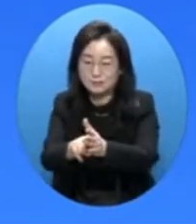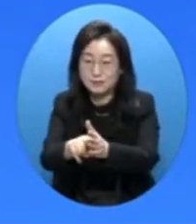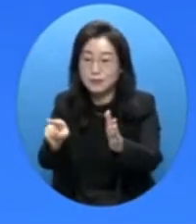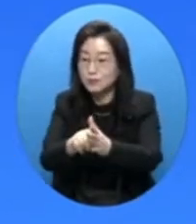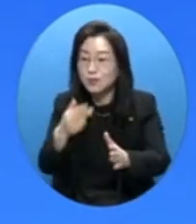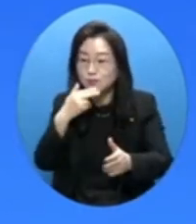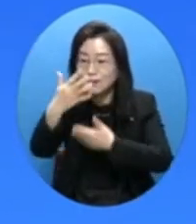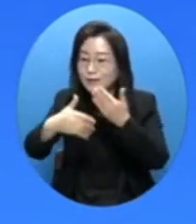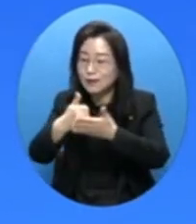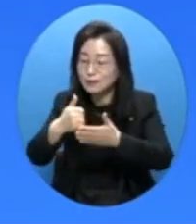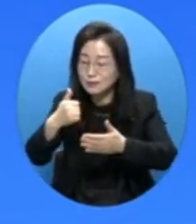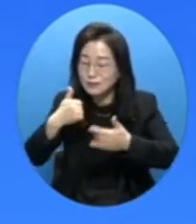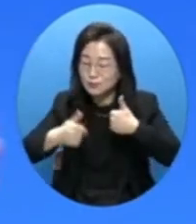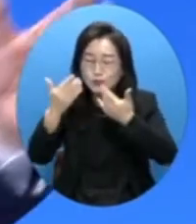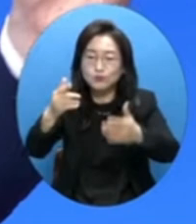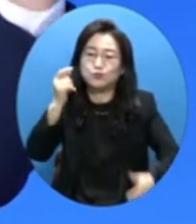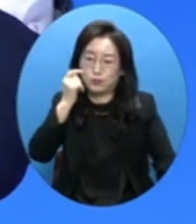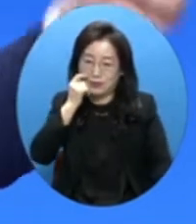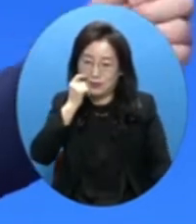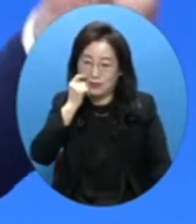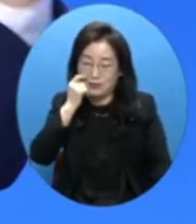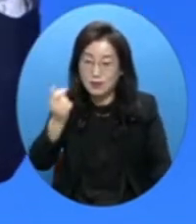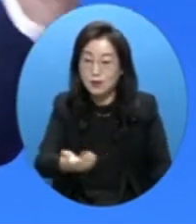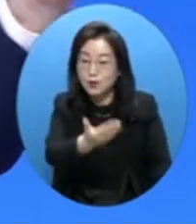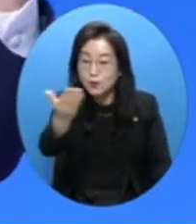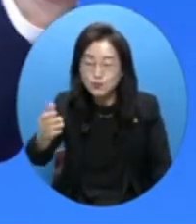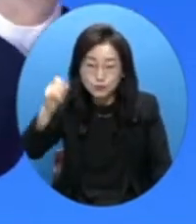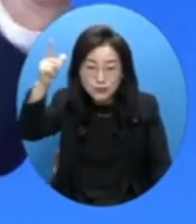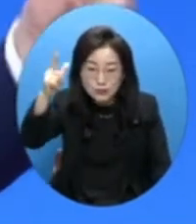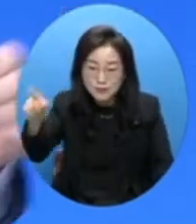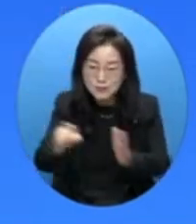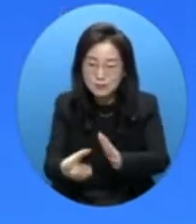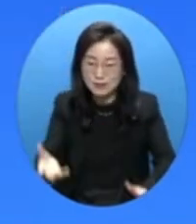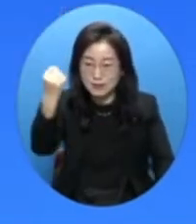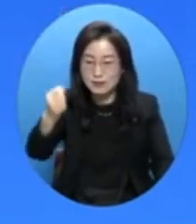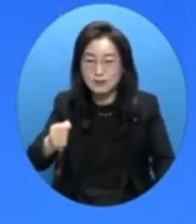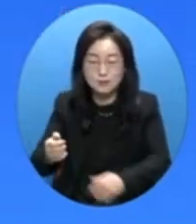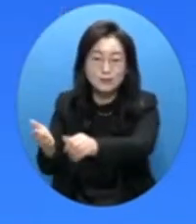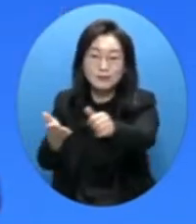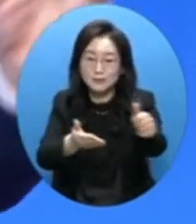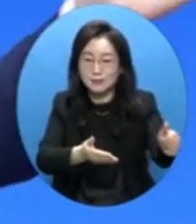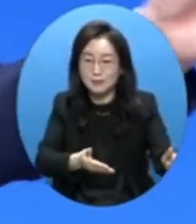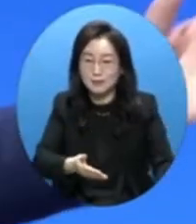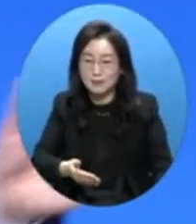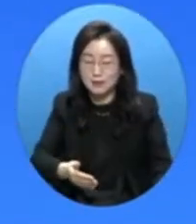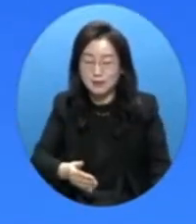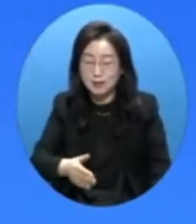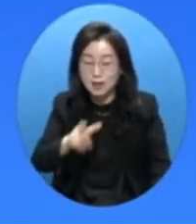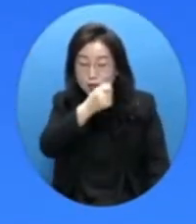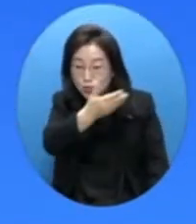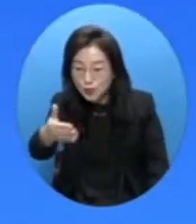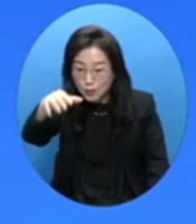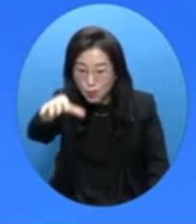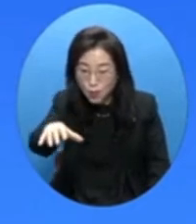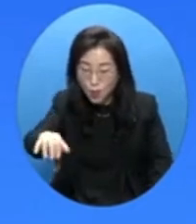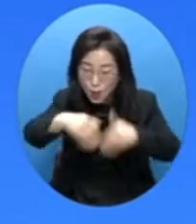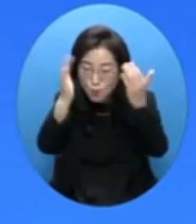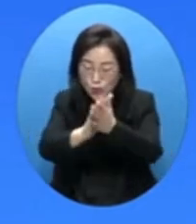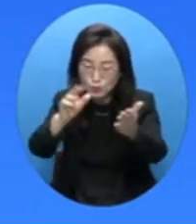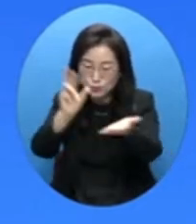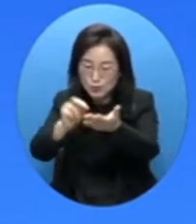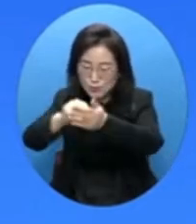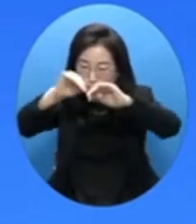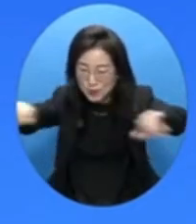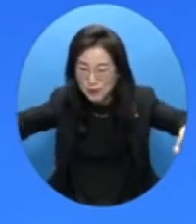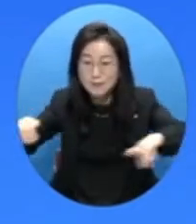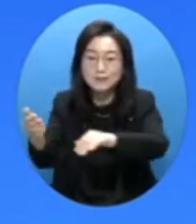믿음이 오신 하나님 기쁘시게 하지 못한다고 했는데 여러분 오늘 위대한 믿음의 사람들이 다 되시기를 바랍니다 그래서 여러분 앞에 노인 모든 요약을 다 갈라 버리시기